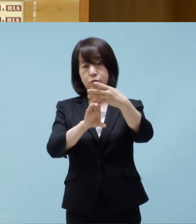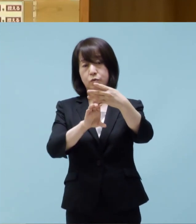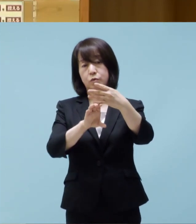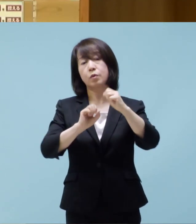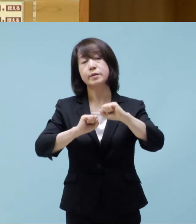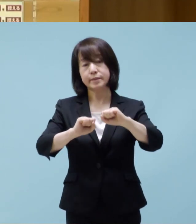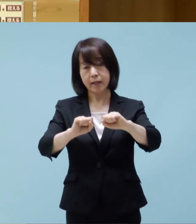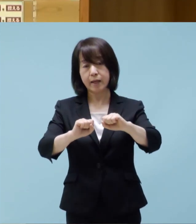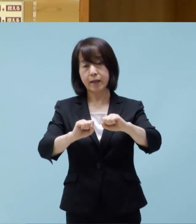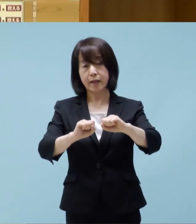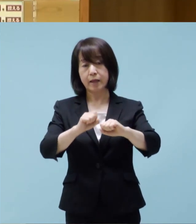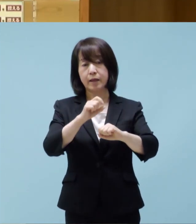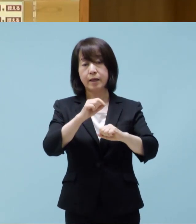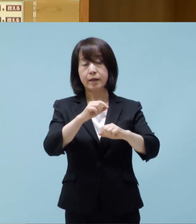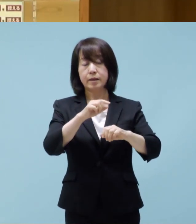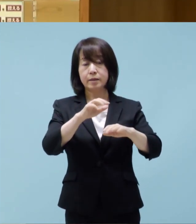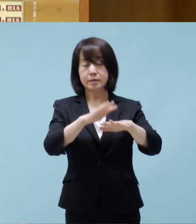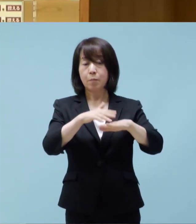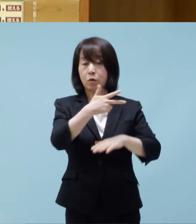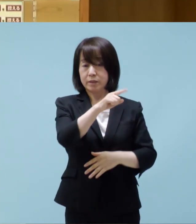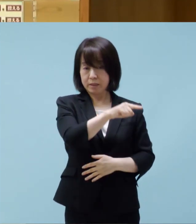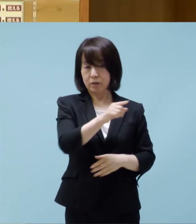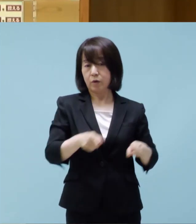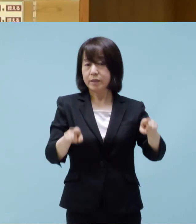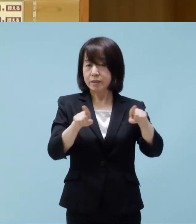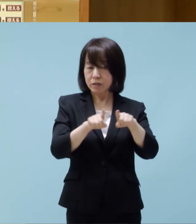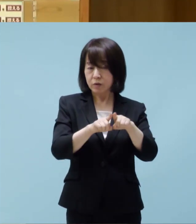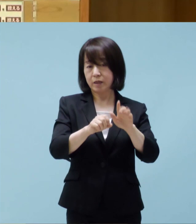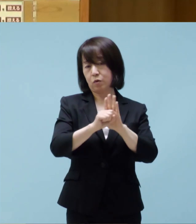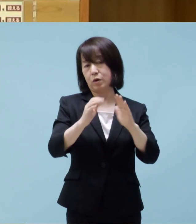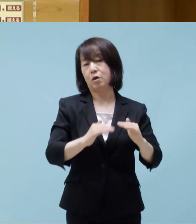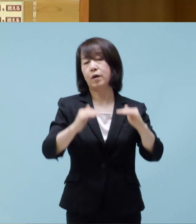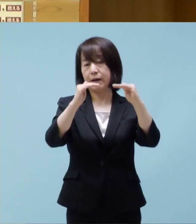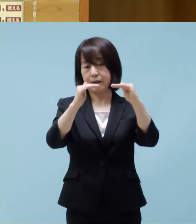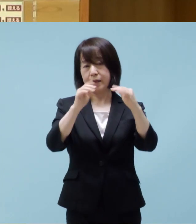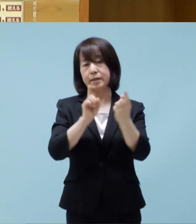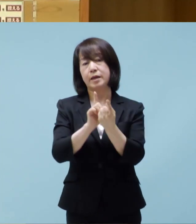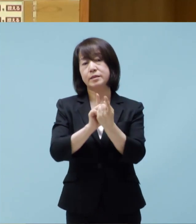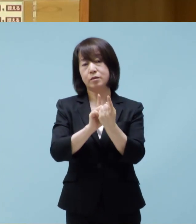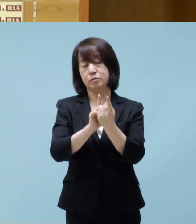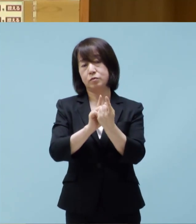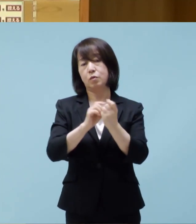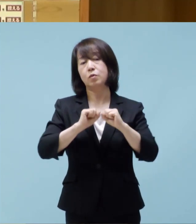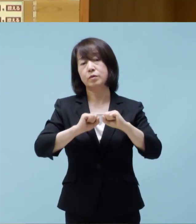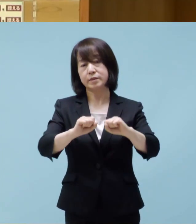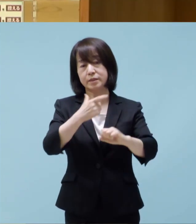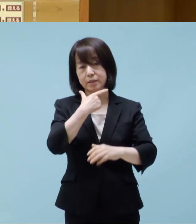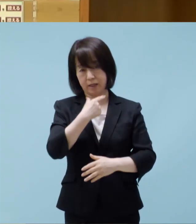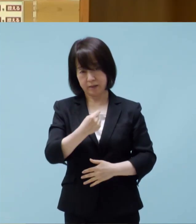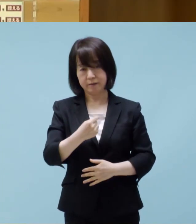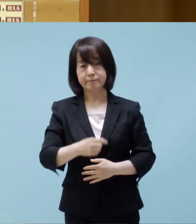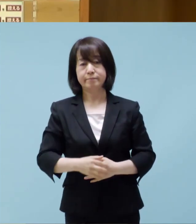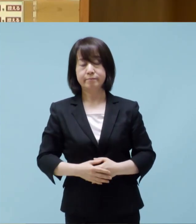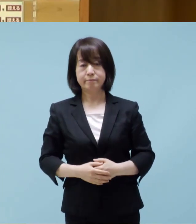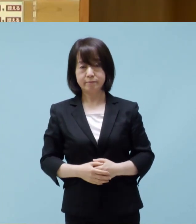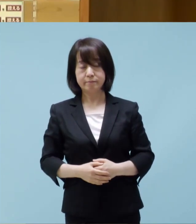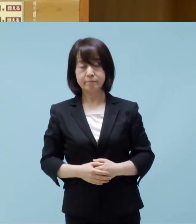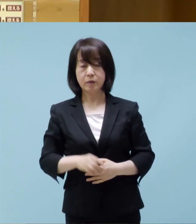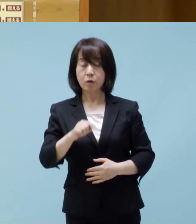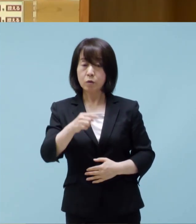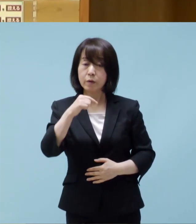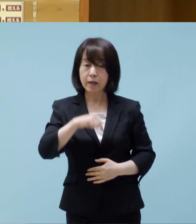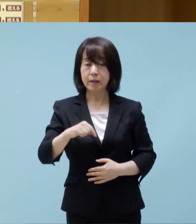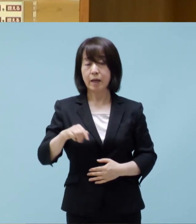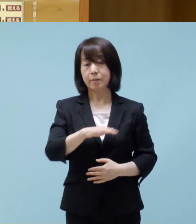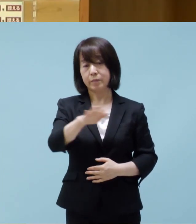実効性を上げて対策を講じていくことで対応していきたいというふうに考えました。 まあ、その中で、まあ、皆さんにご意見いただい